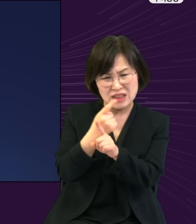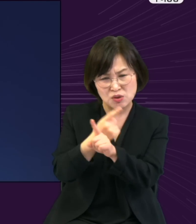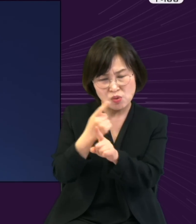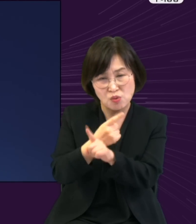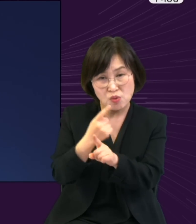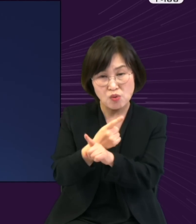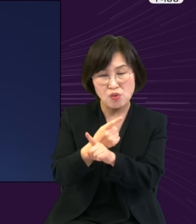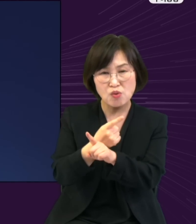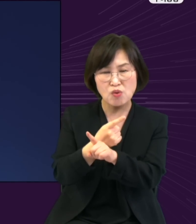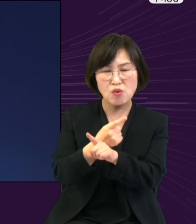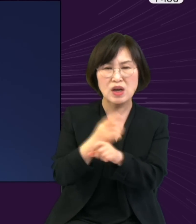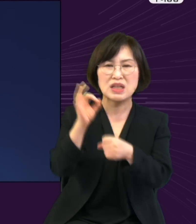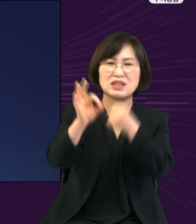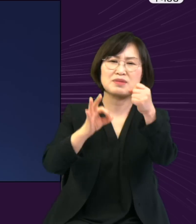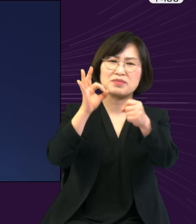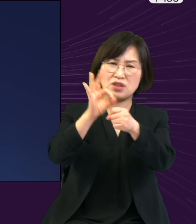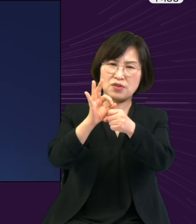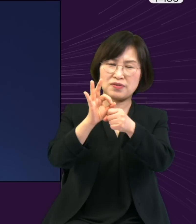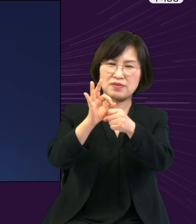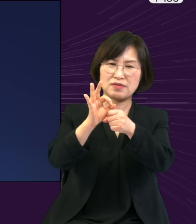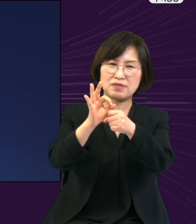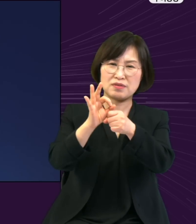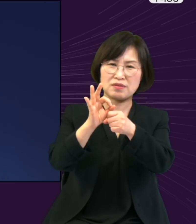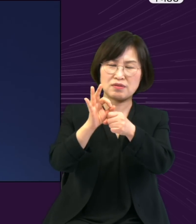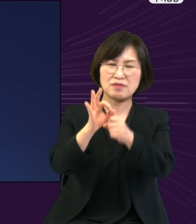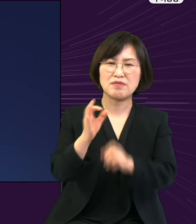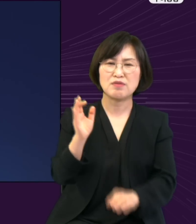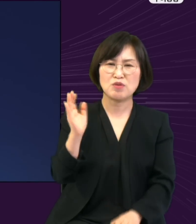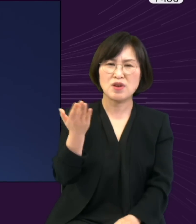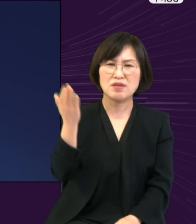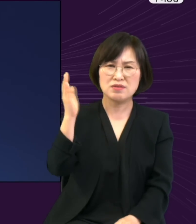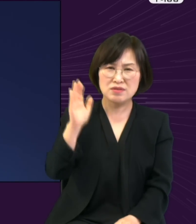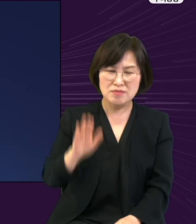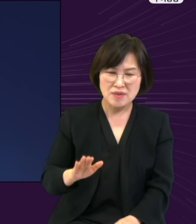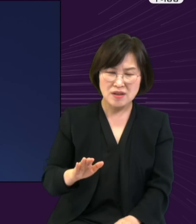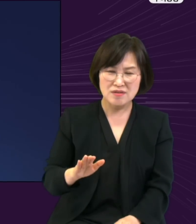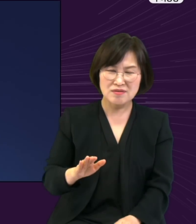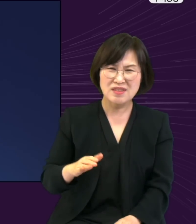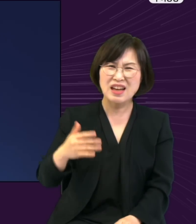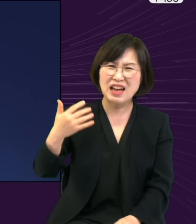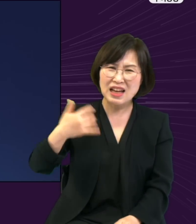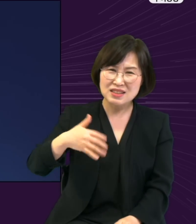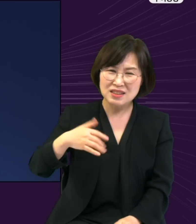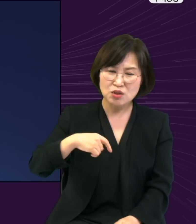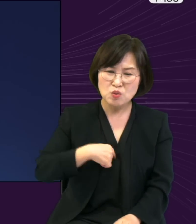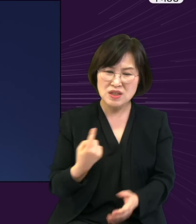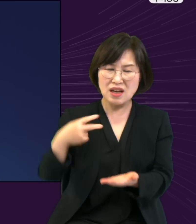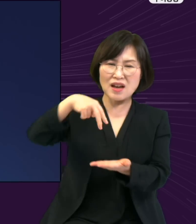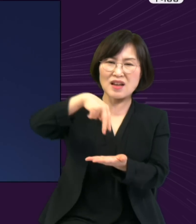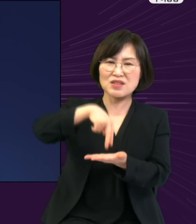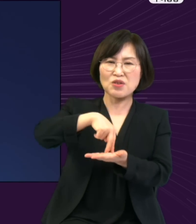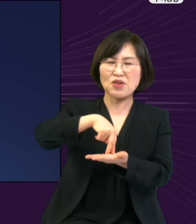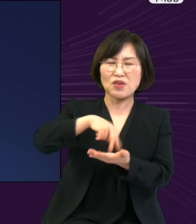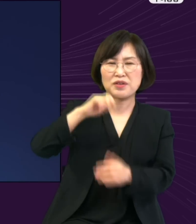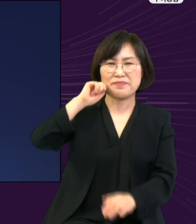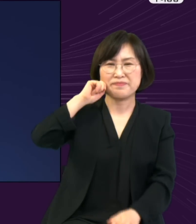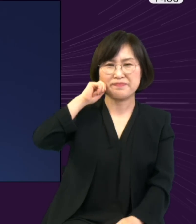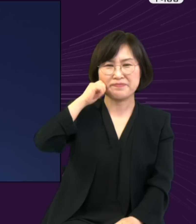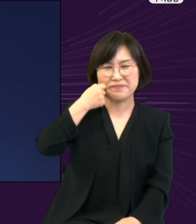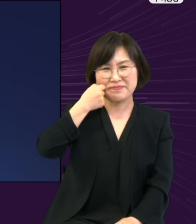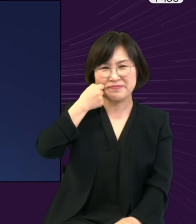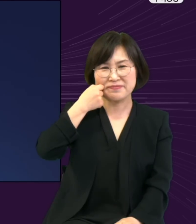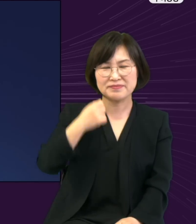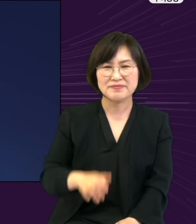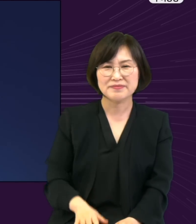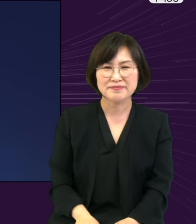지 10년이 되어 가지만 하은이는 아직 홀로 서기가 어렵다고 합니다.